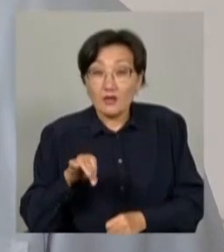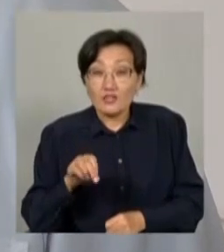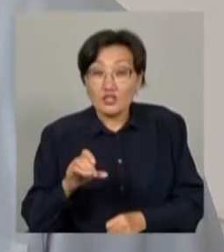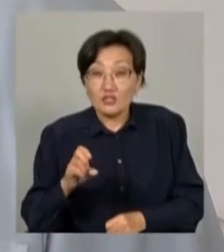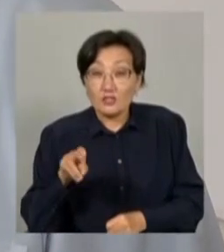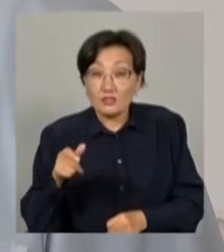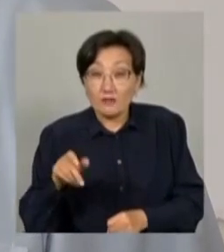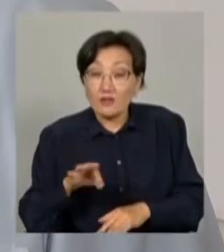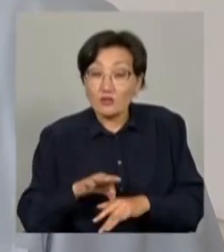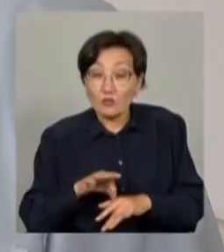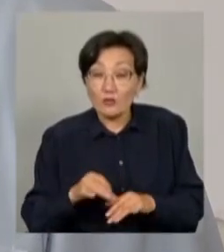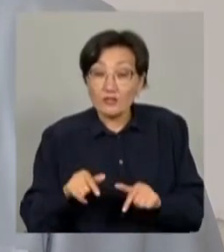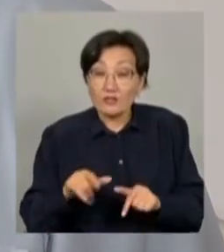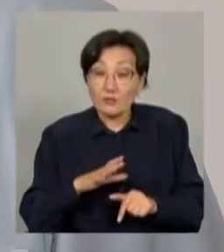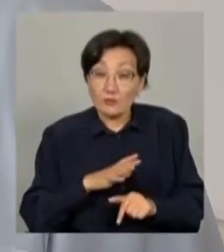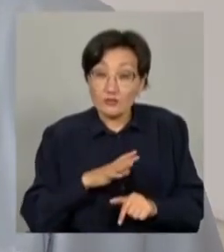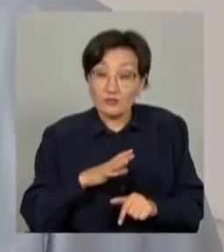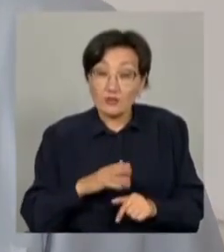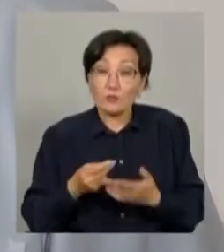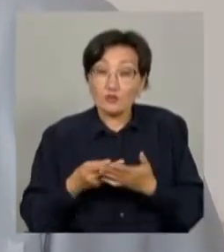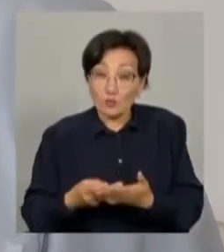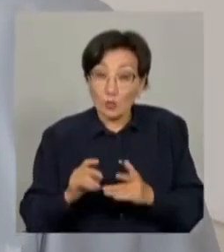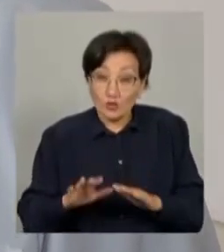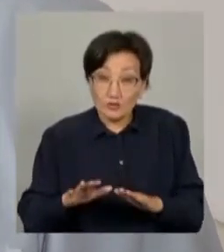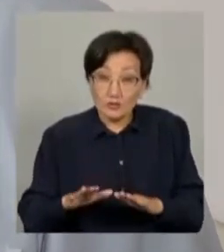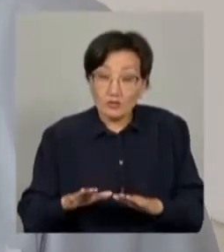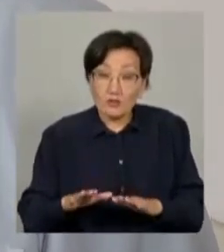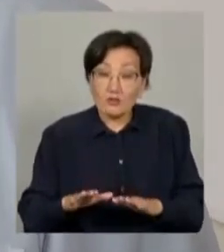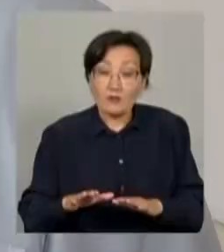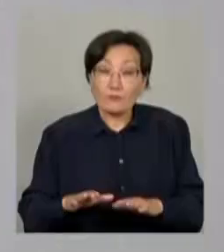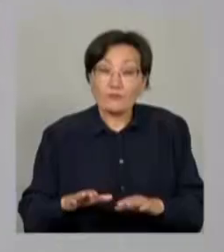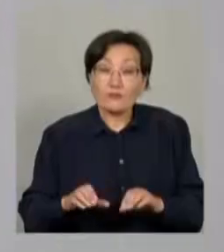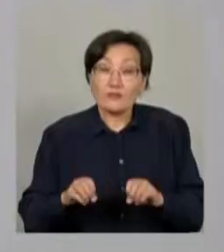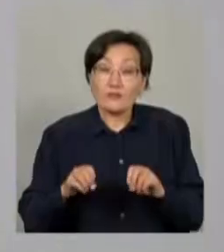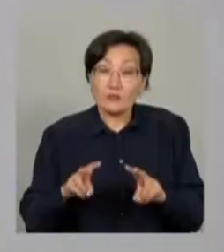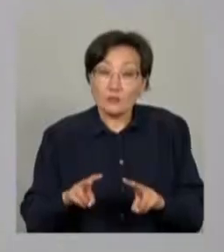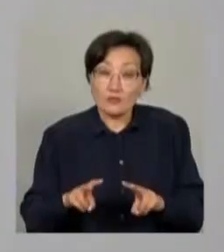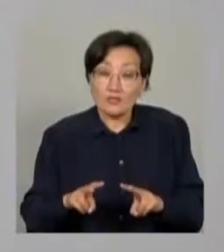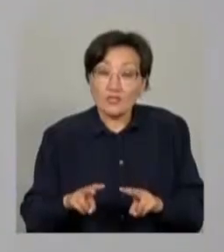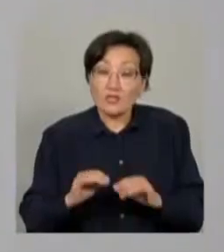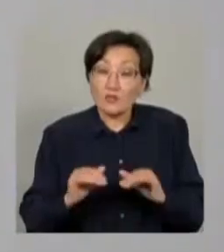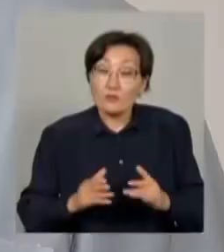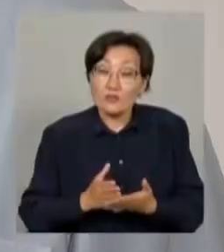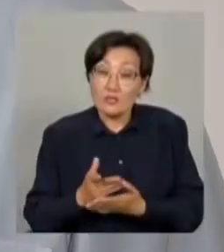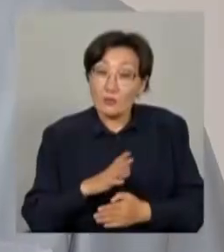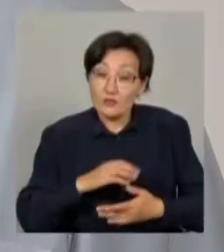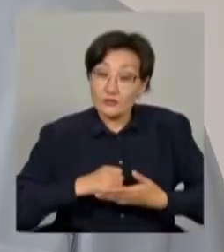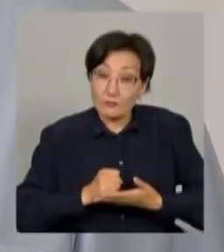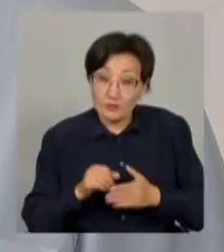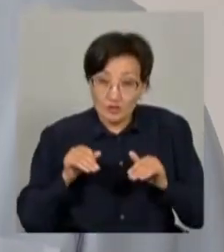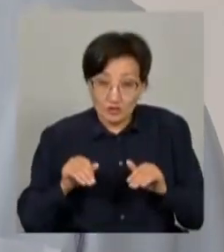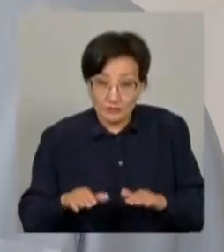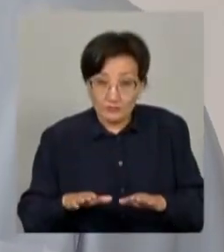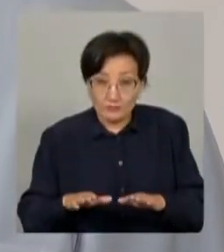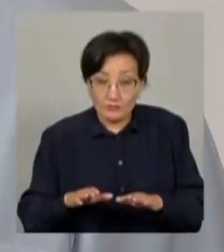есть здесь были дислоцированы только узкие соматические профиля по детскому направлению. Было принято решение